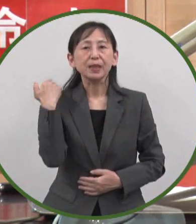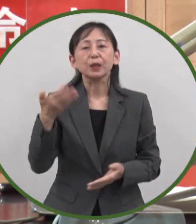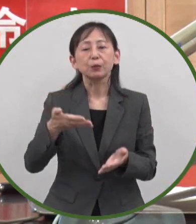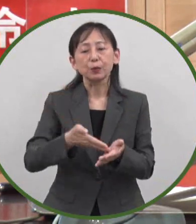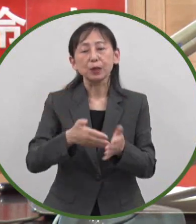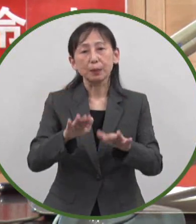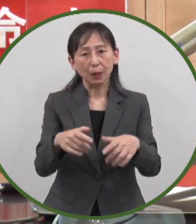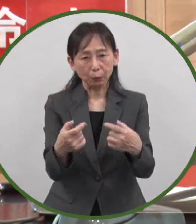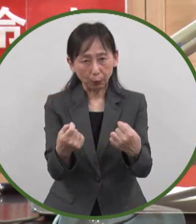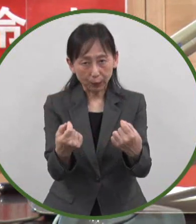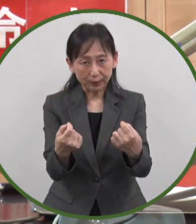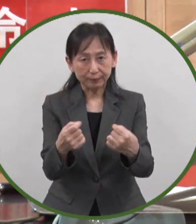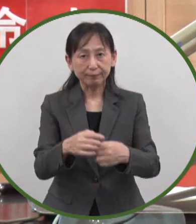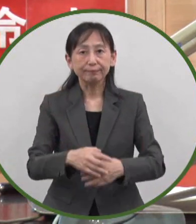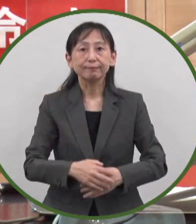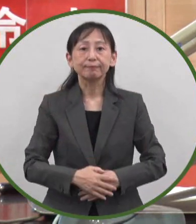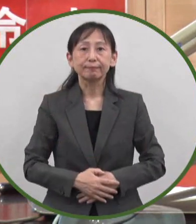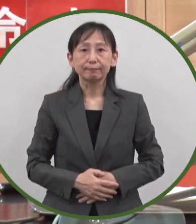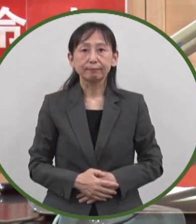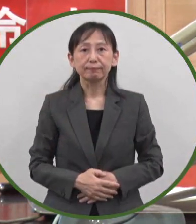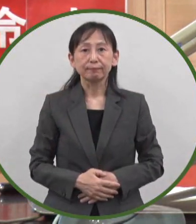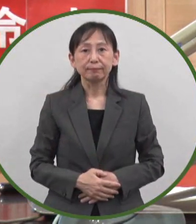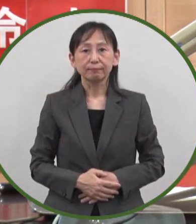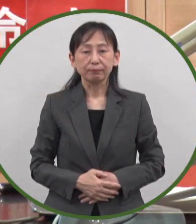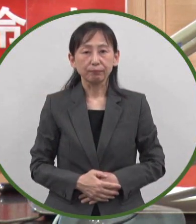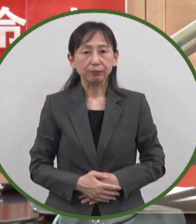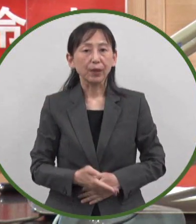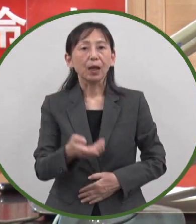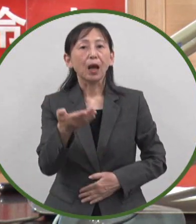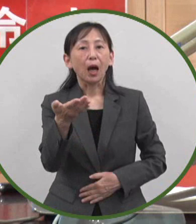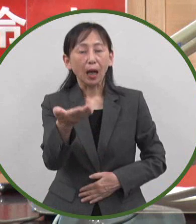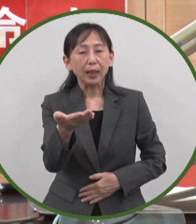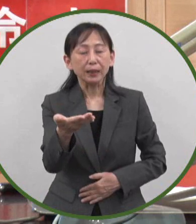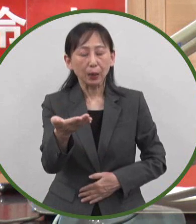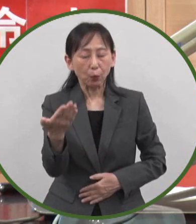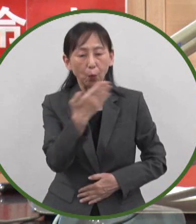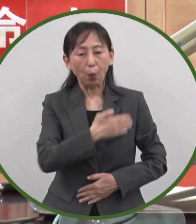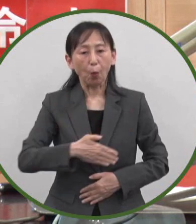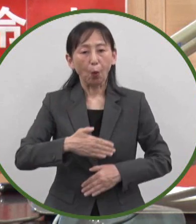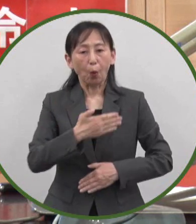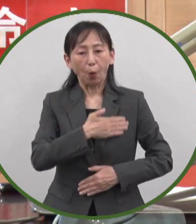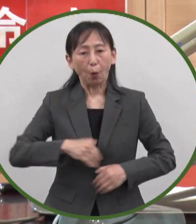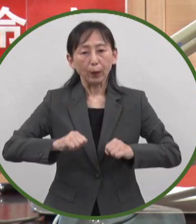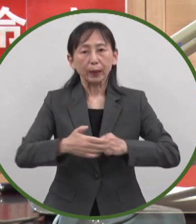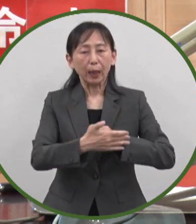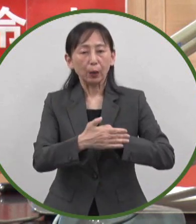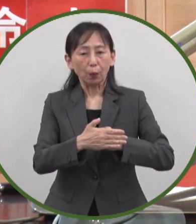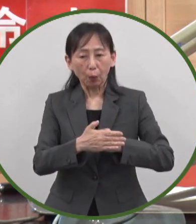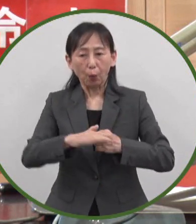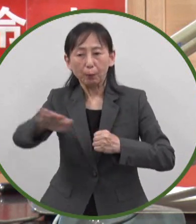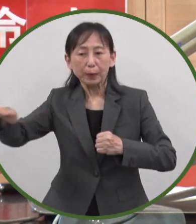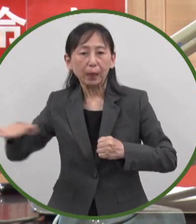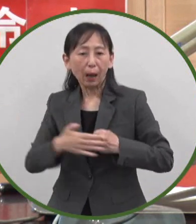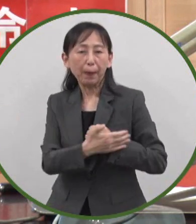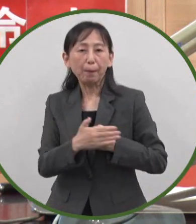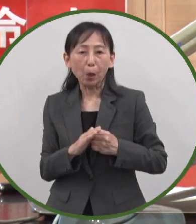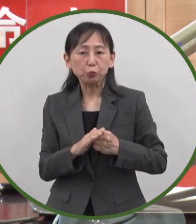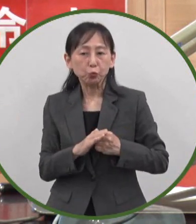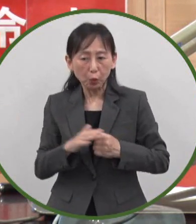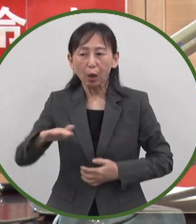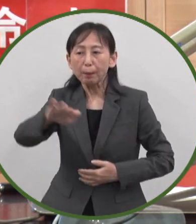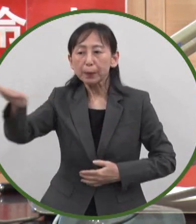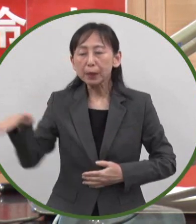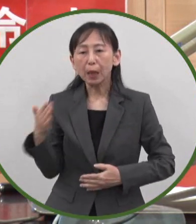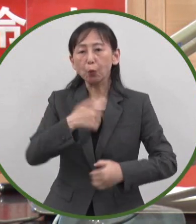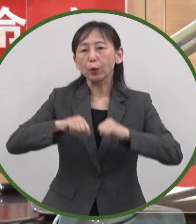りですね、これはあなたの健康をみんなが守る、みんなの健康をあなたが守るということ